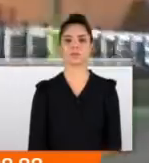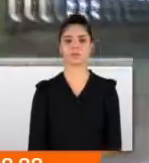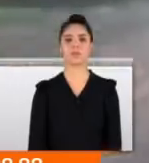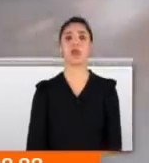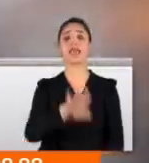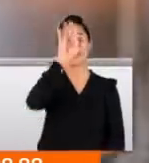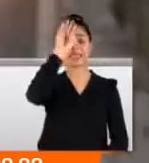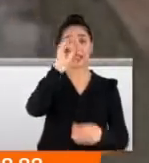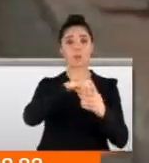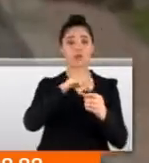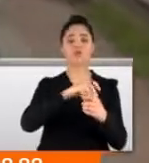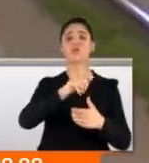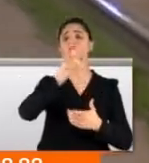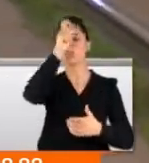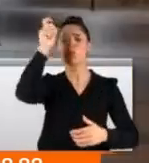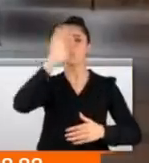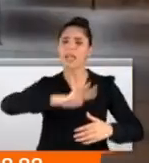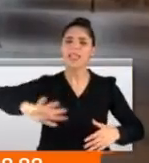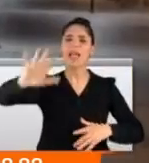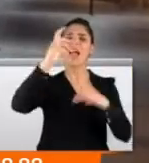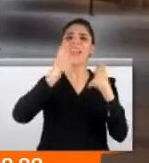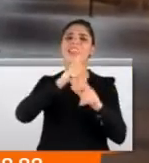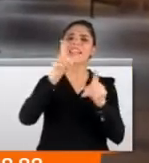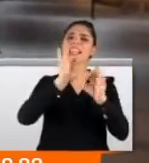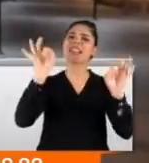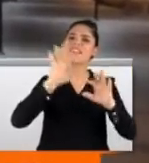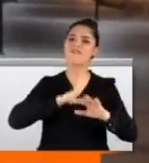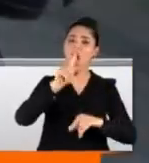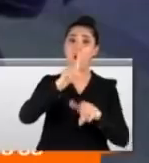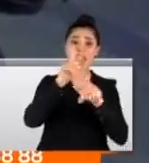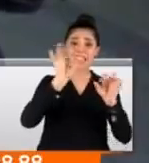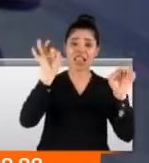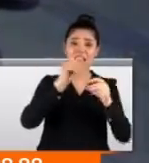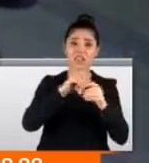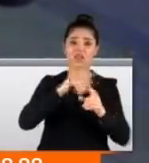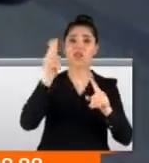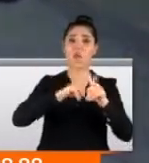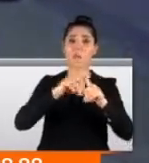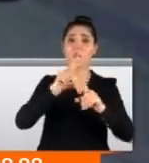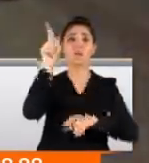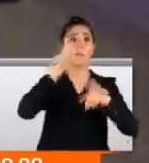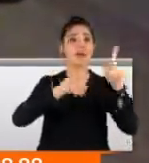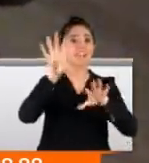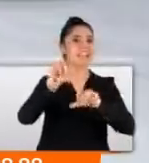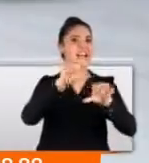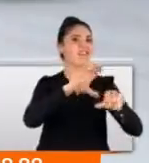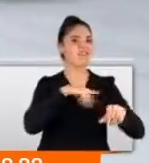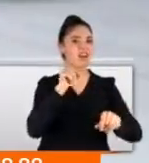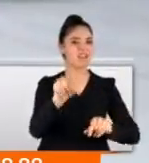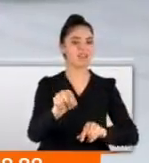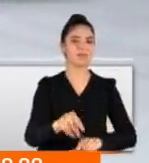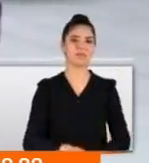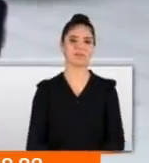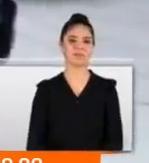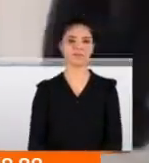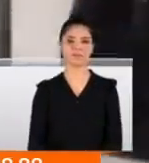Mega kent dahil yurdun dört bir yanında sessizlik vardı. Ama o sessizlik içinde polisin radarına yakalananlar da vardı. Çekiyor musun?